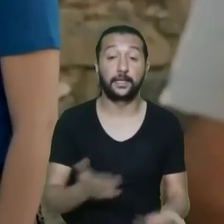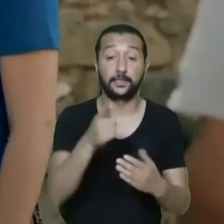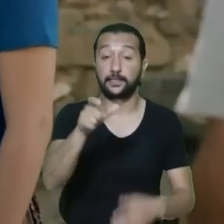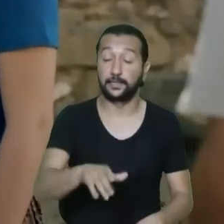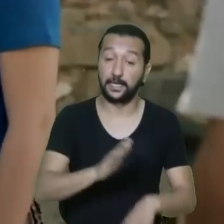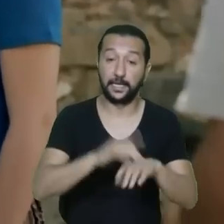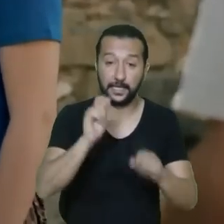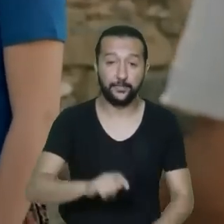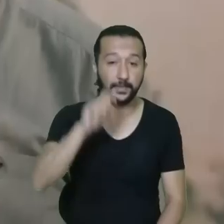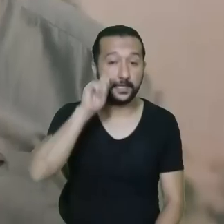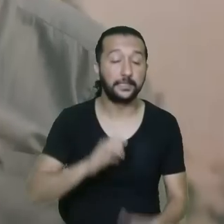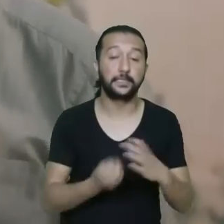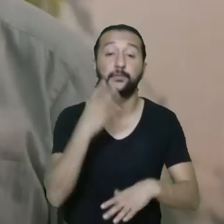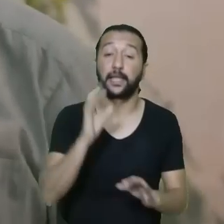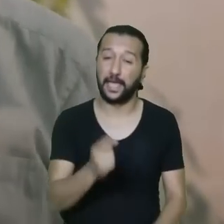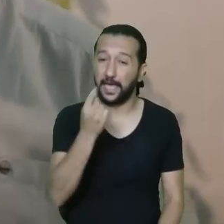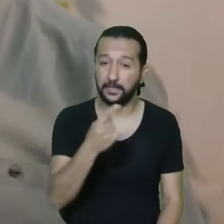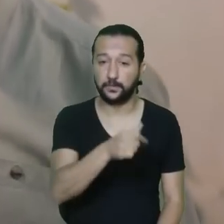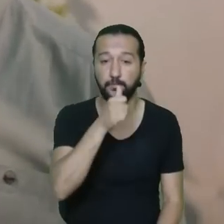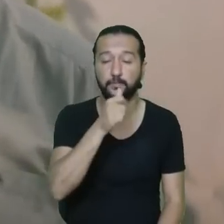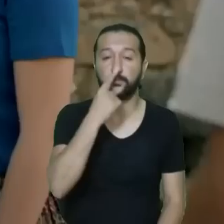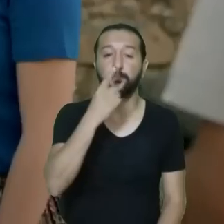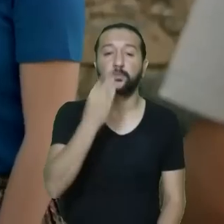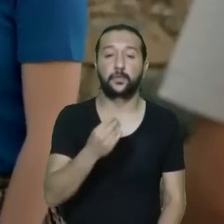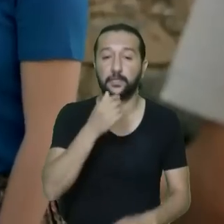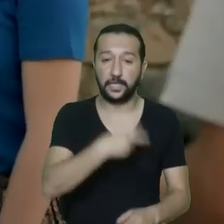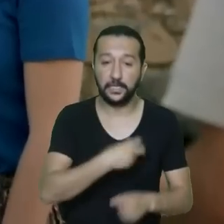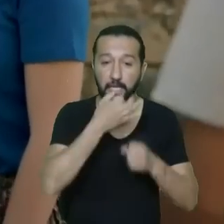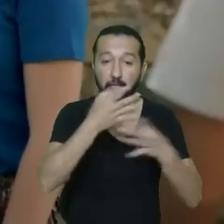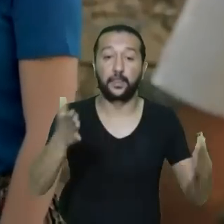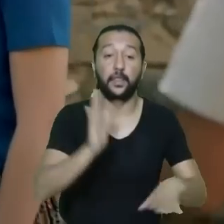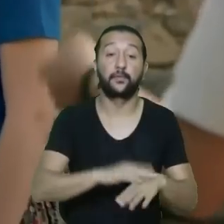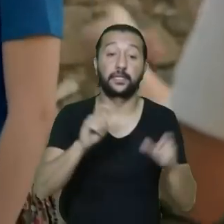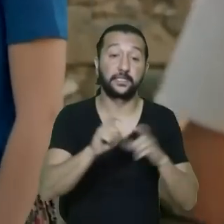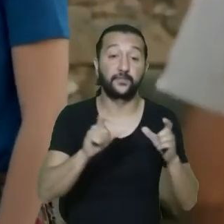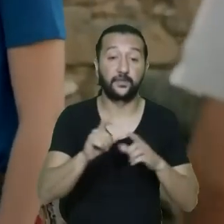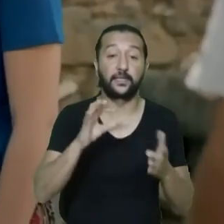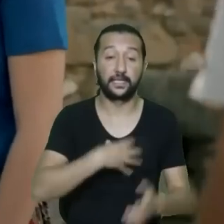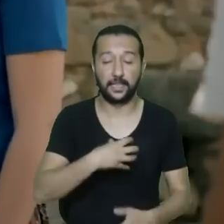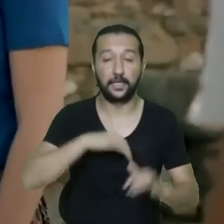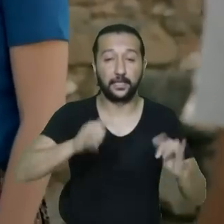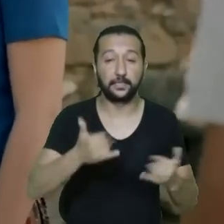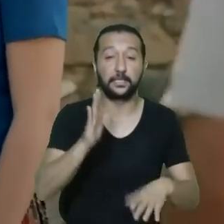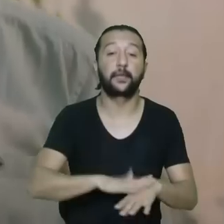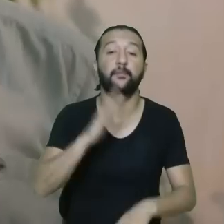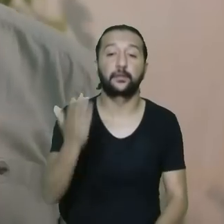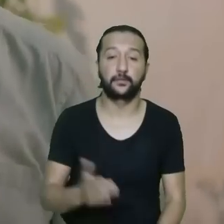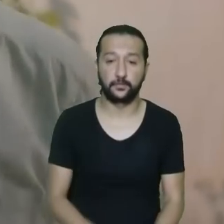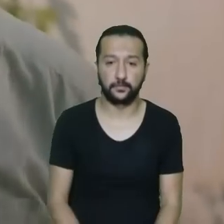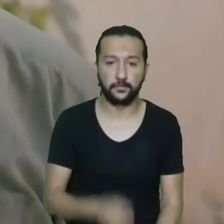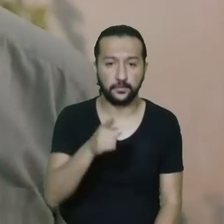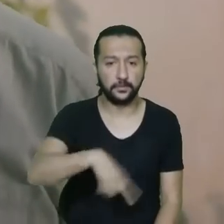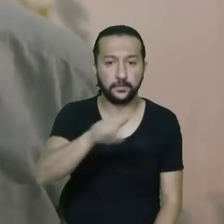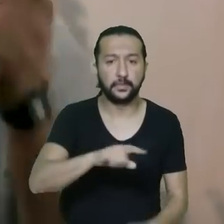senin yaptığın kadar rezil olmadık. En azından Tina kokmayıp da kimseye ilan aşk etmedi. Safiye, Safiye diye kendini perişan etmedi.